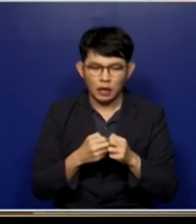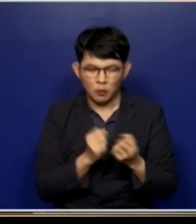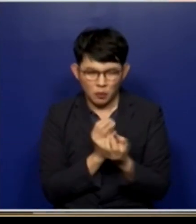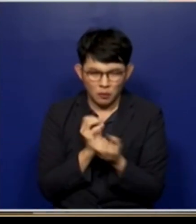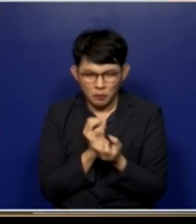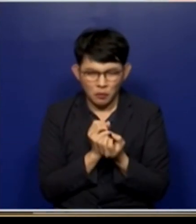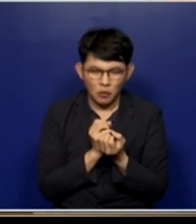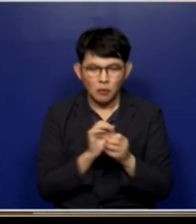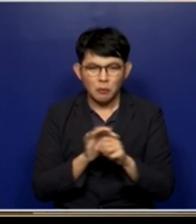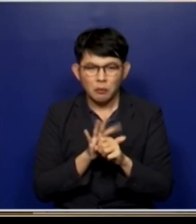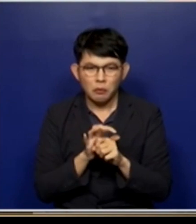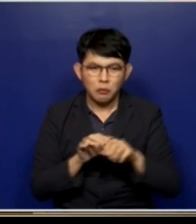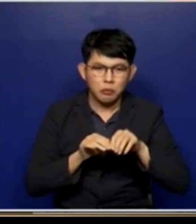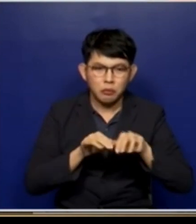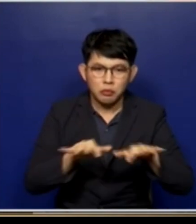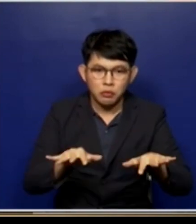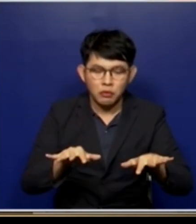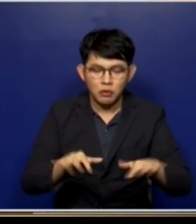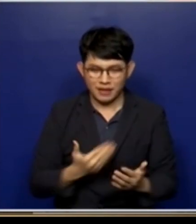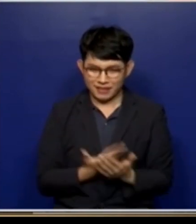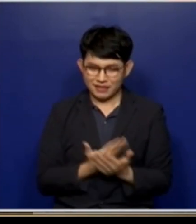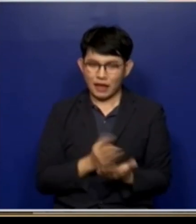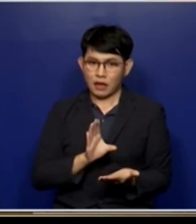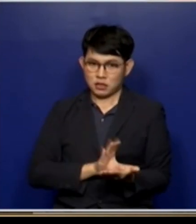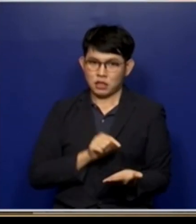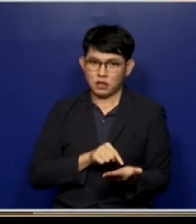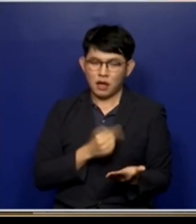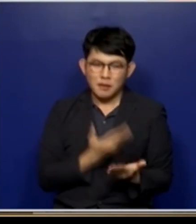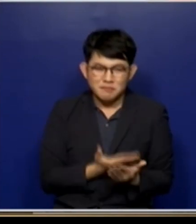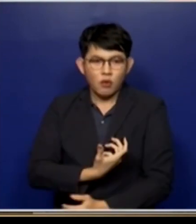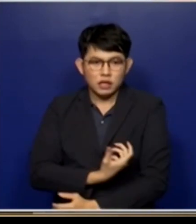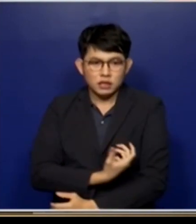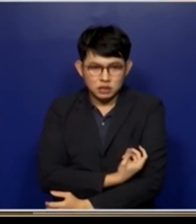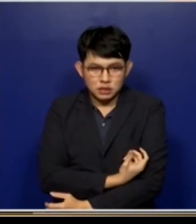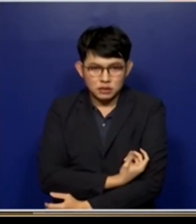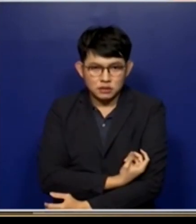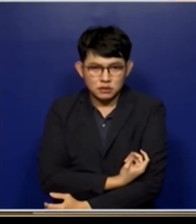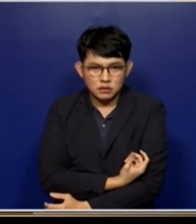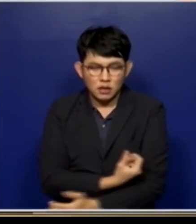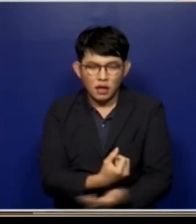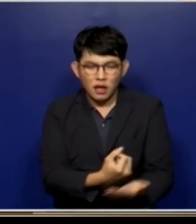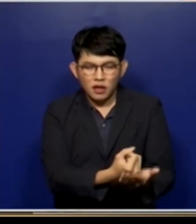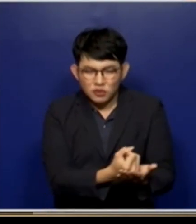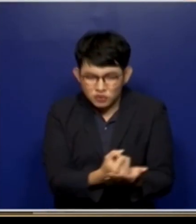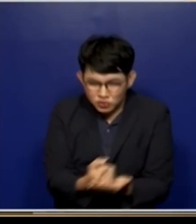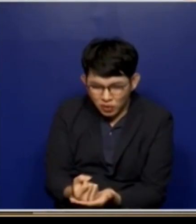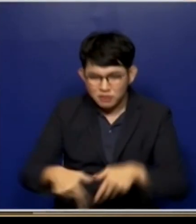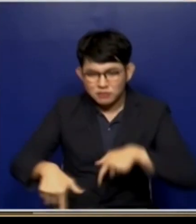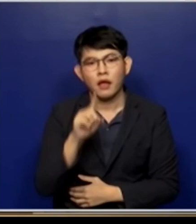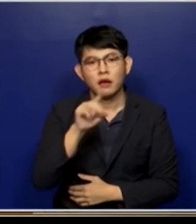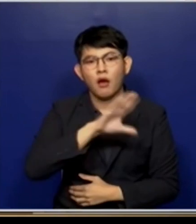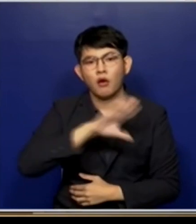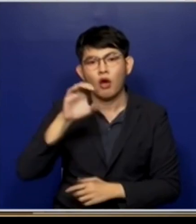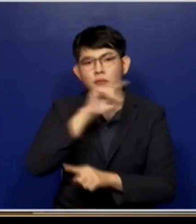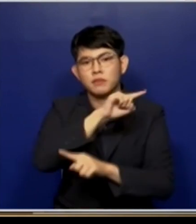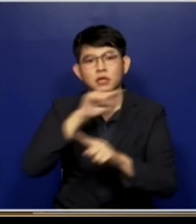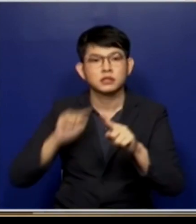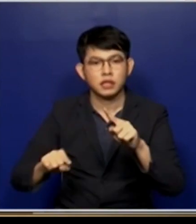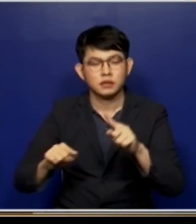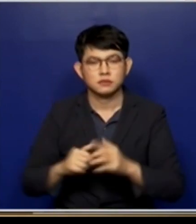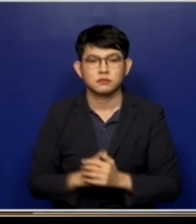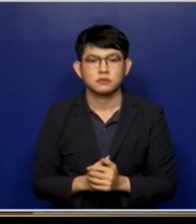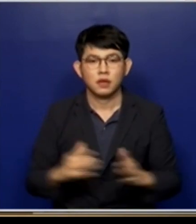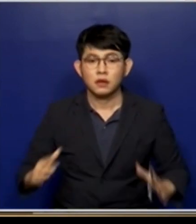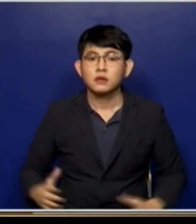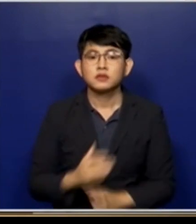ของไวรัสชนิดนี้เงินจำนวนนี้สามารถเอาไปซื้อวัคซีนมาดูแลพี่น้องประชาชนได้ค่ะบท